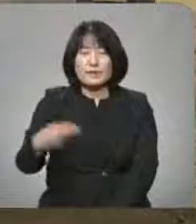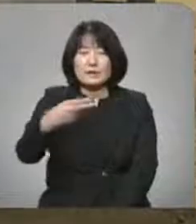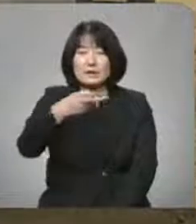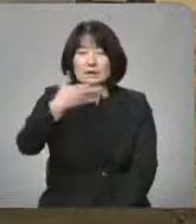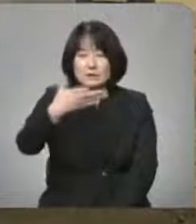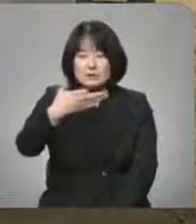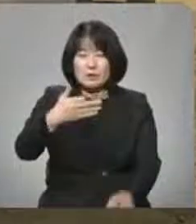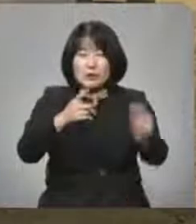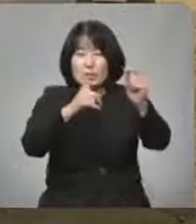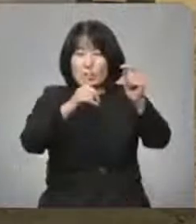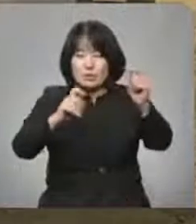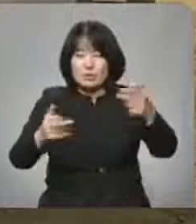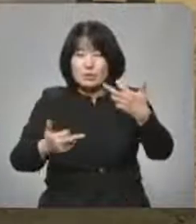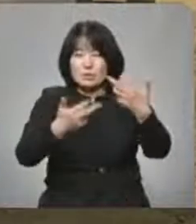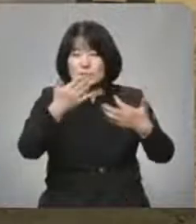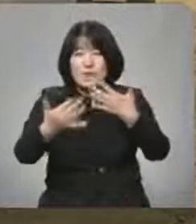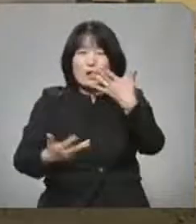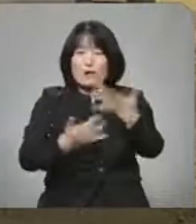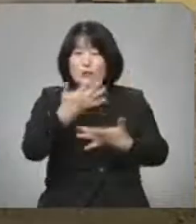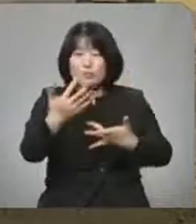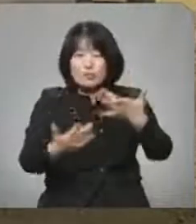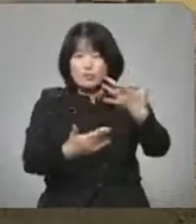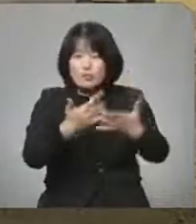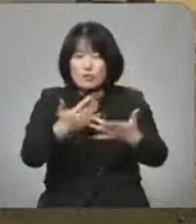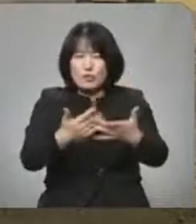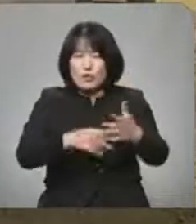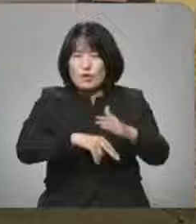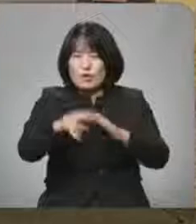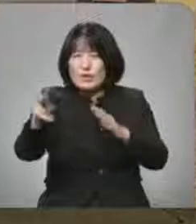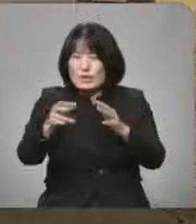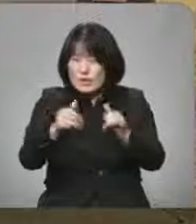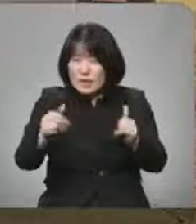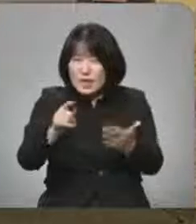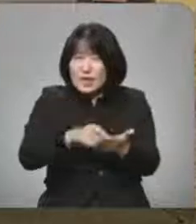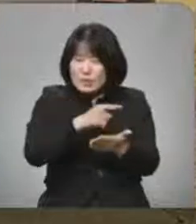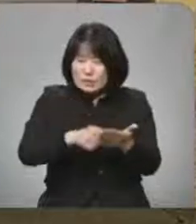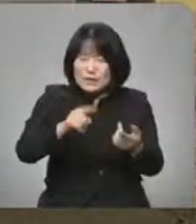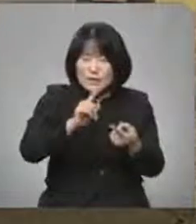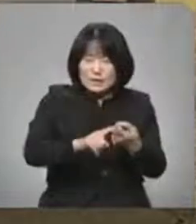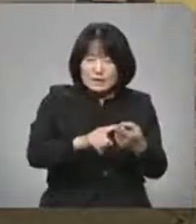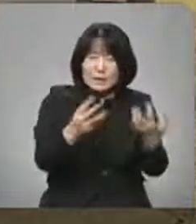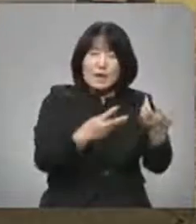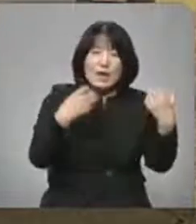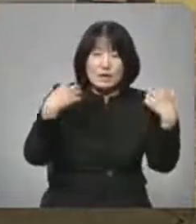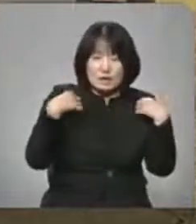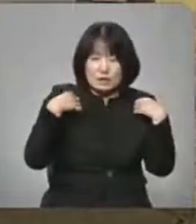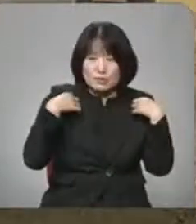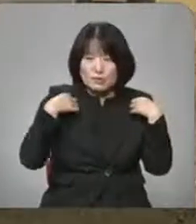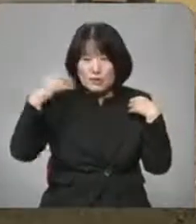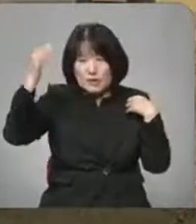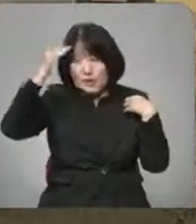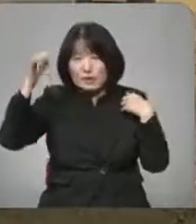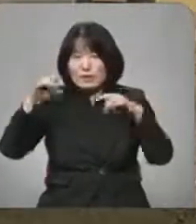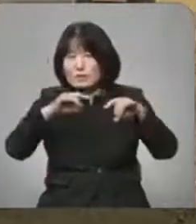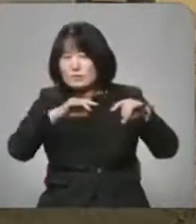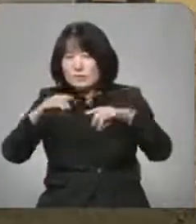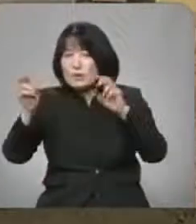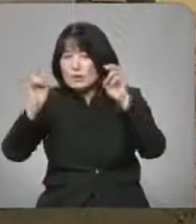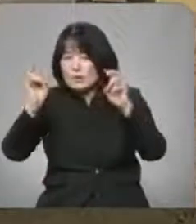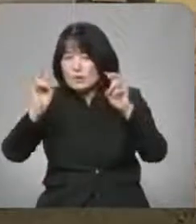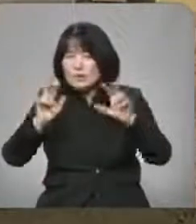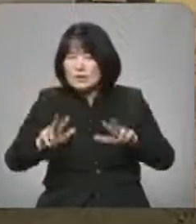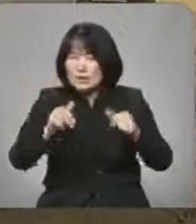2019년 고성 산불의 피해보상금 지급을 놓고 강원도와 한국전력의 소송이 지지부진한 상태입니다